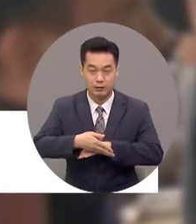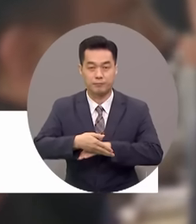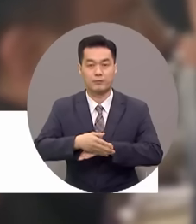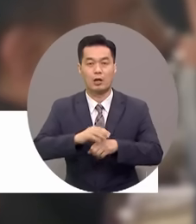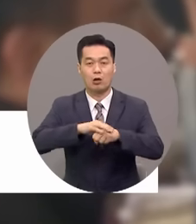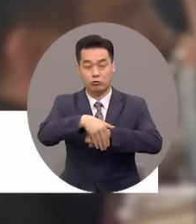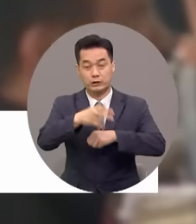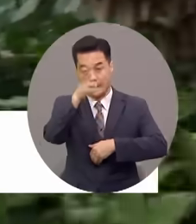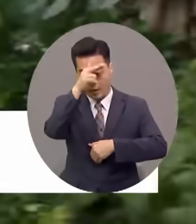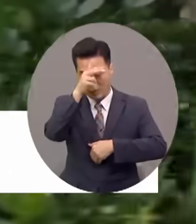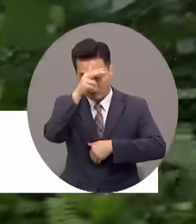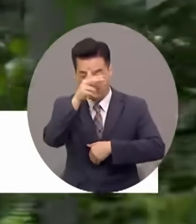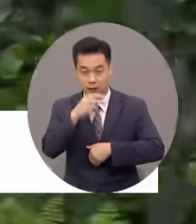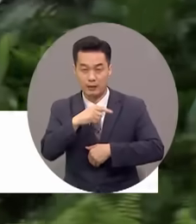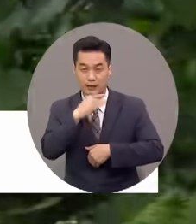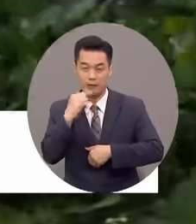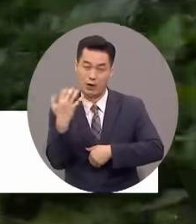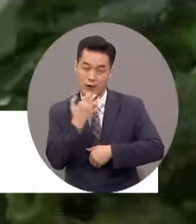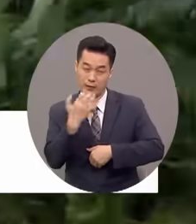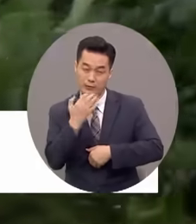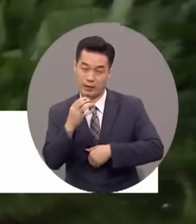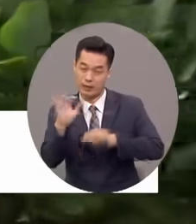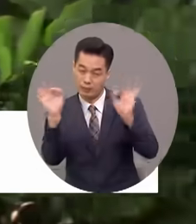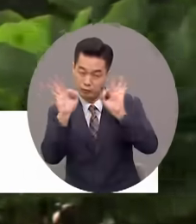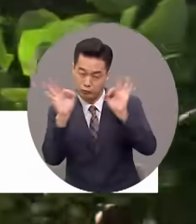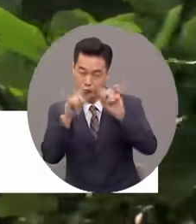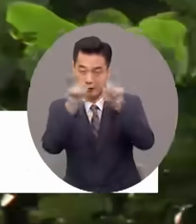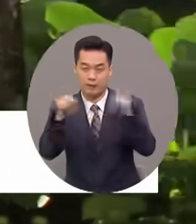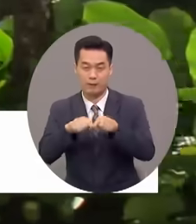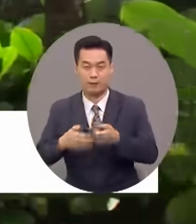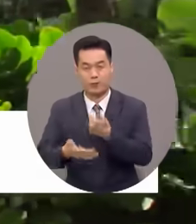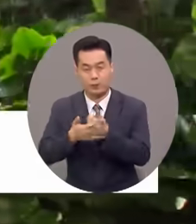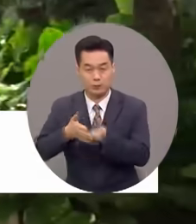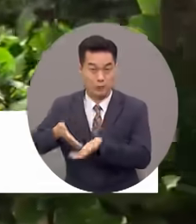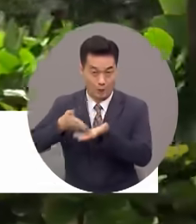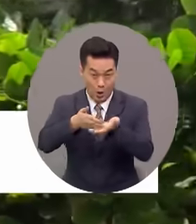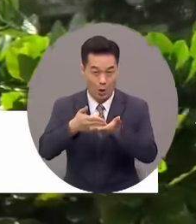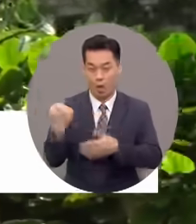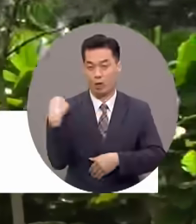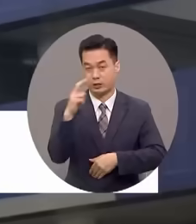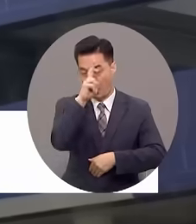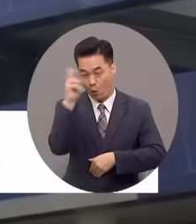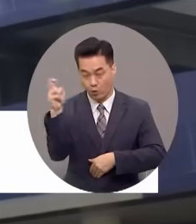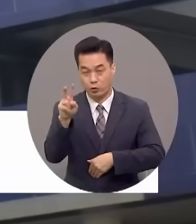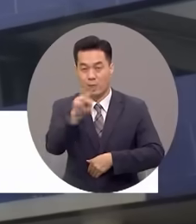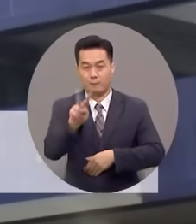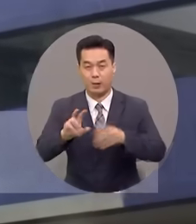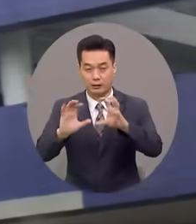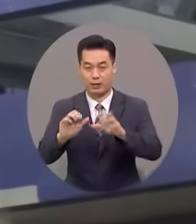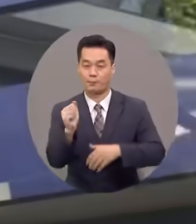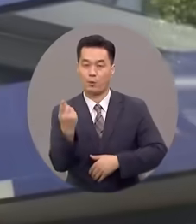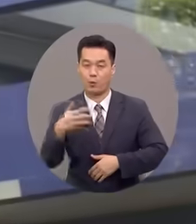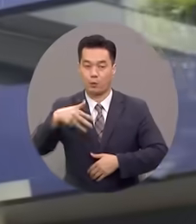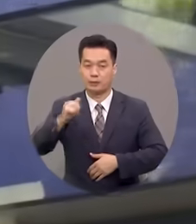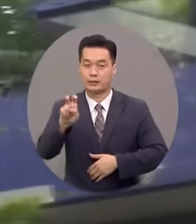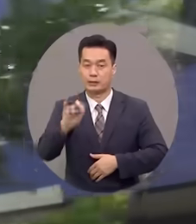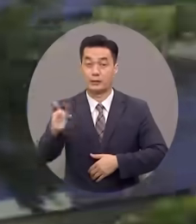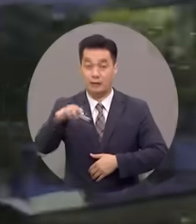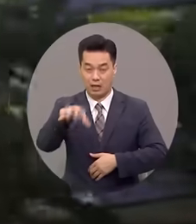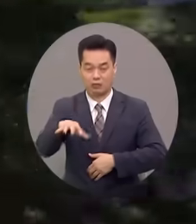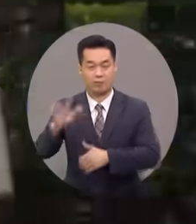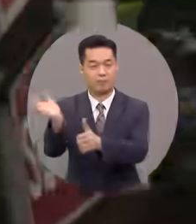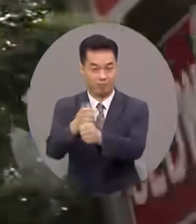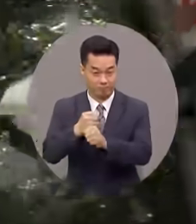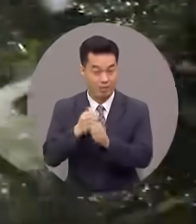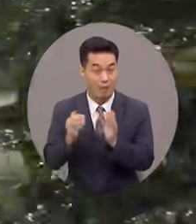수배령을발부받고 베트남당국에협조를요청한 끝에 어제오후호치민시에서해당통신사를체포했습니다